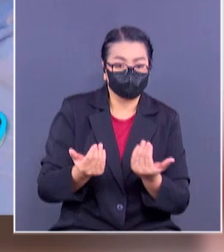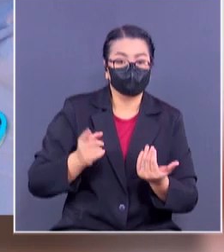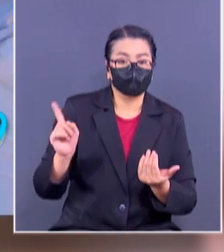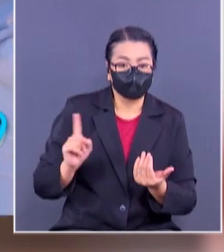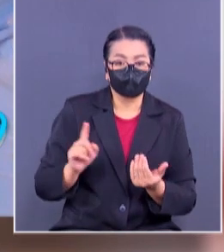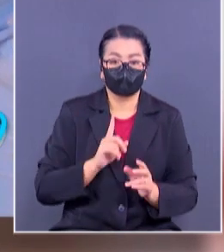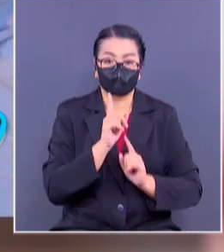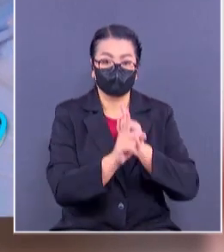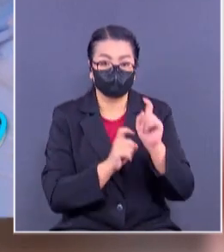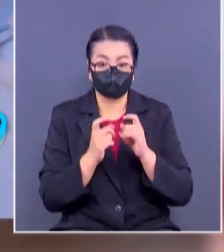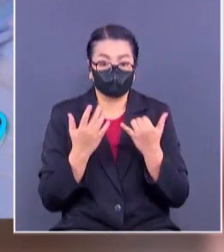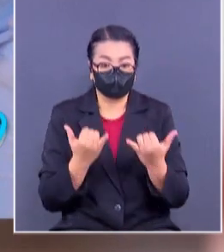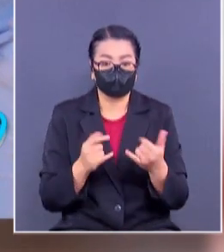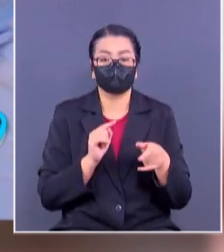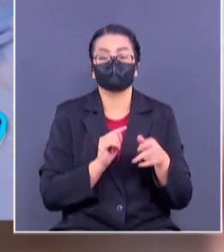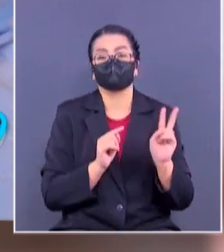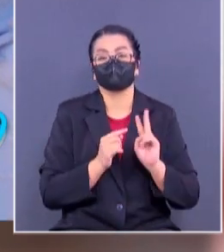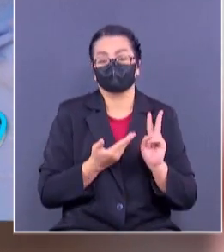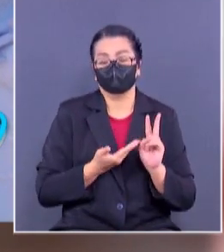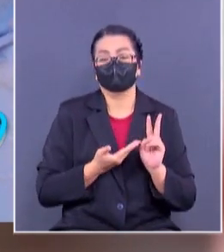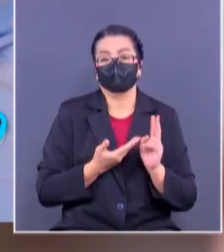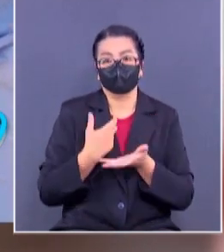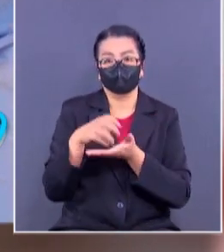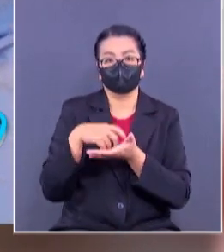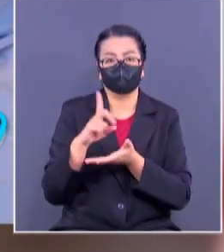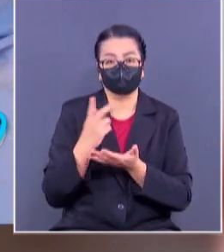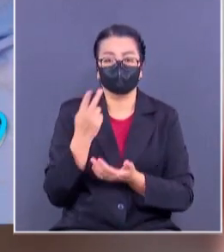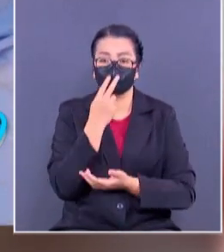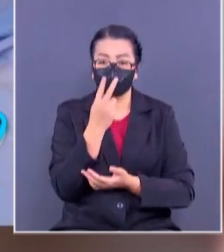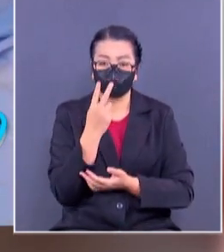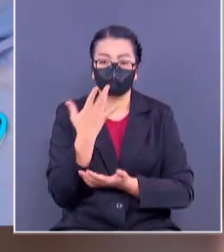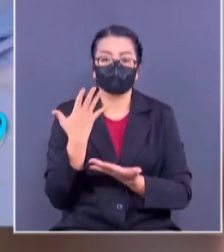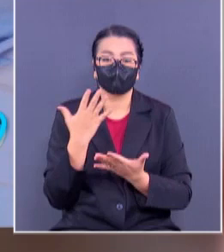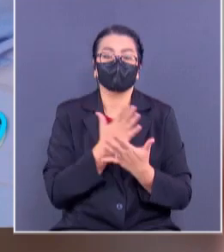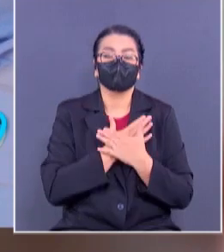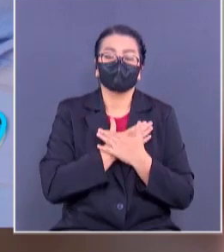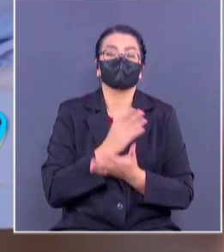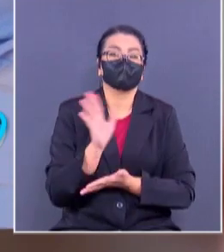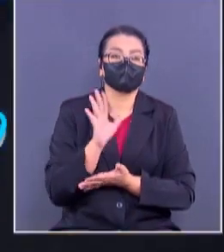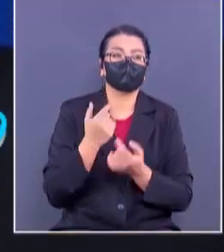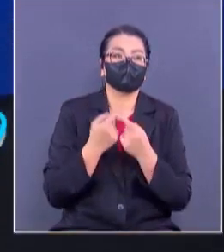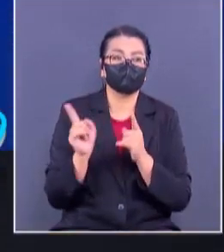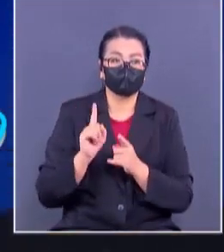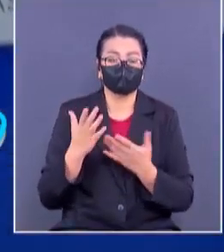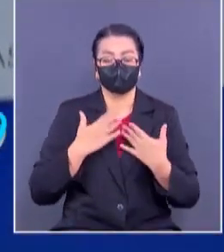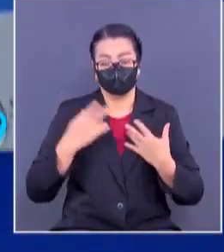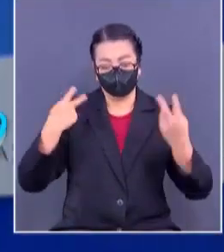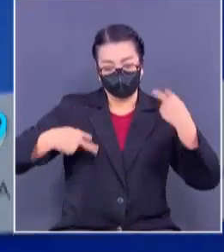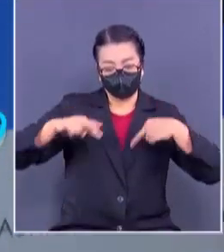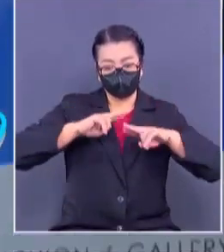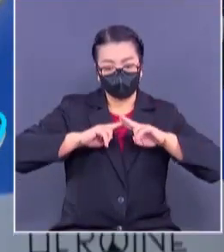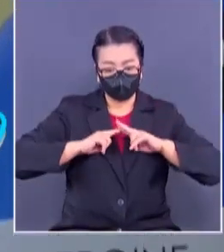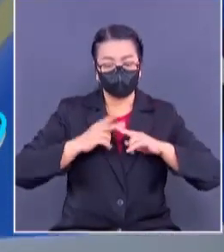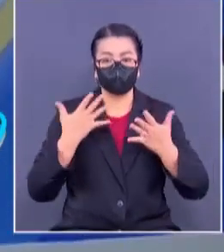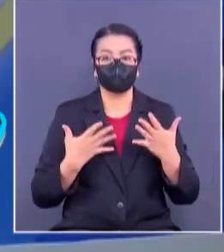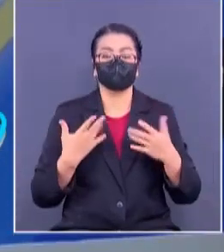กับเขาสักทีซึ่งพี่ลูกหมีเองค่ะก็ยอมรับว่าที่ดูเด็กลงเนี่ยไม่ใช่เพราะความรักหรอกแต่ว่ามาจากที่ตนดูแลตัวเอง